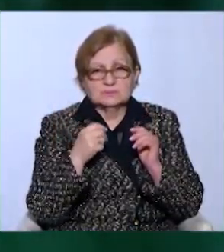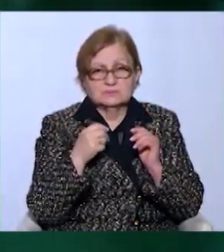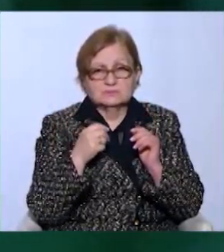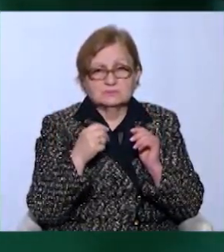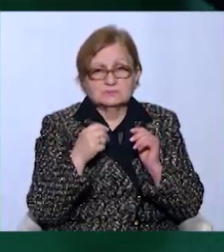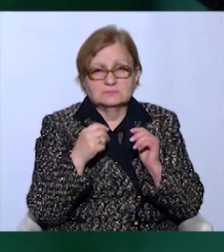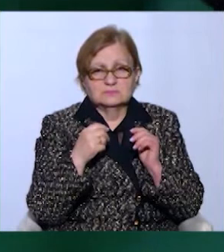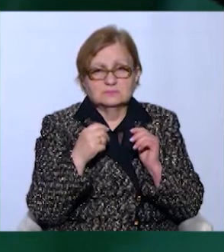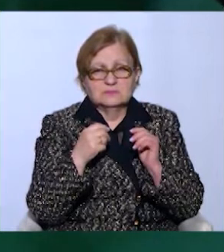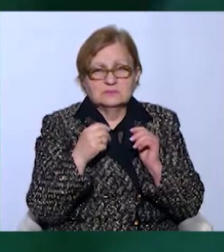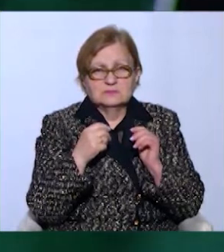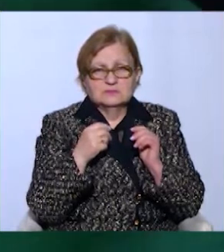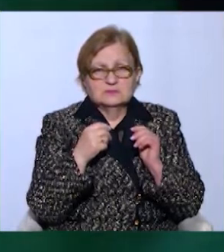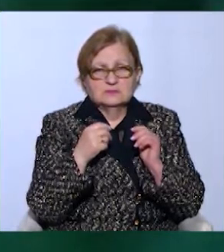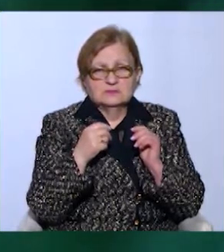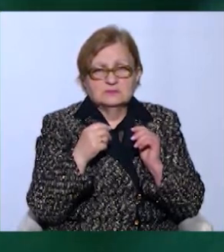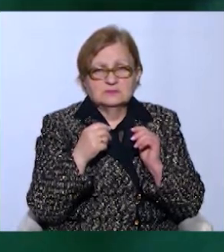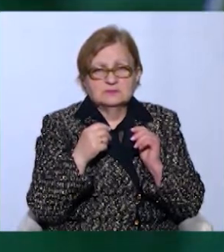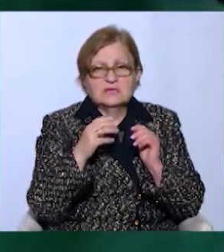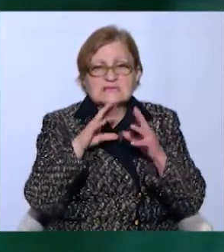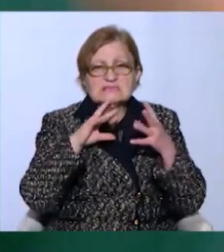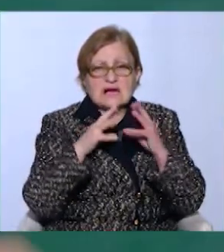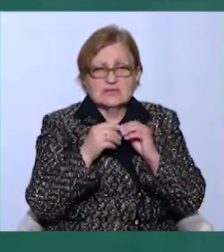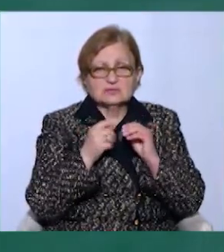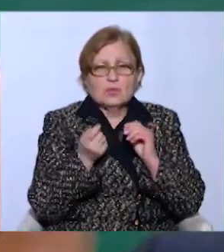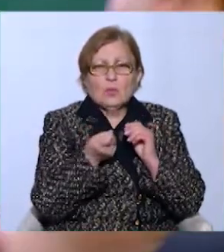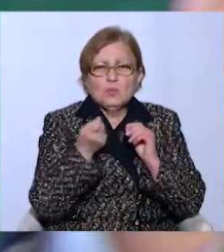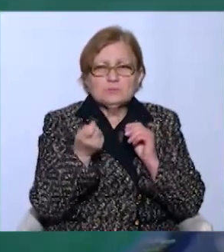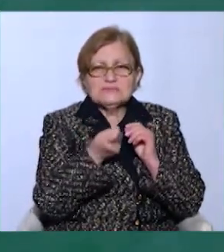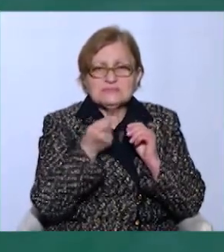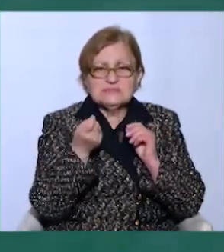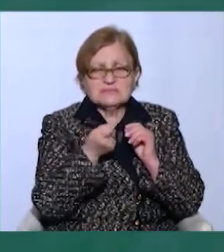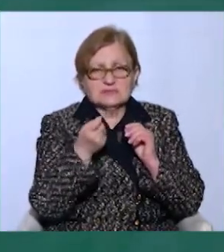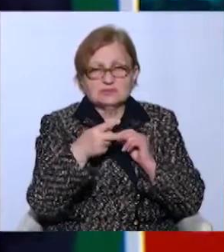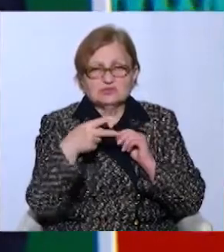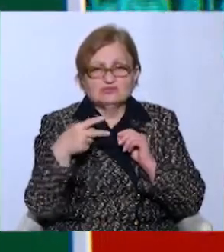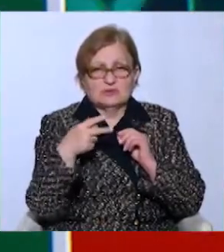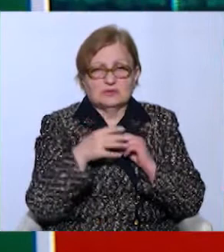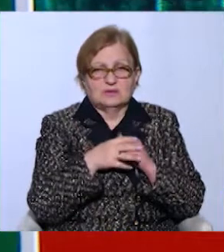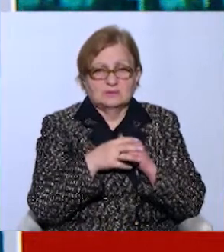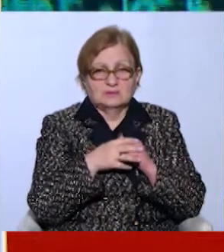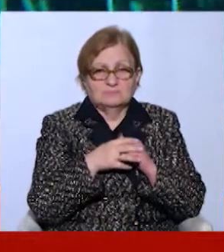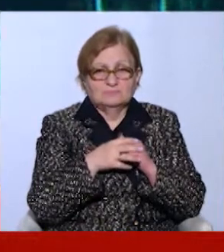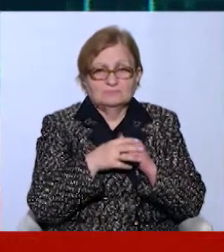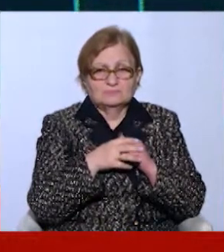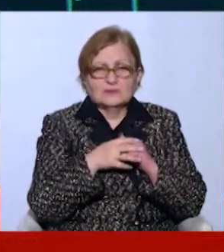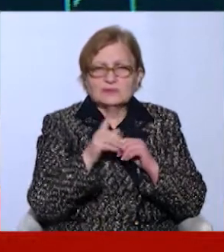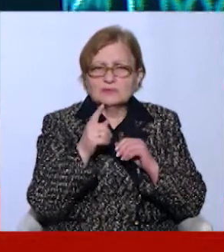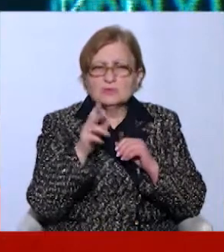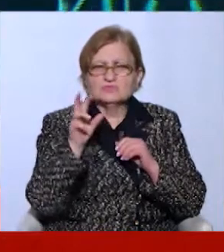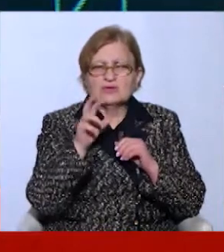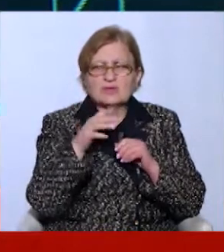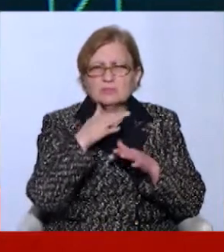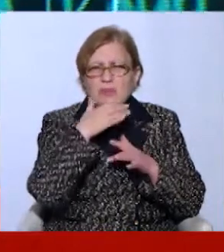s, u, c, saerto, umtiresi ceradi, imitor ritsuiz, ceradi biari uamravi.